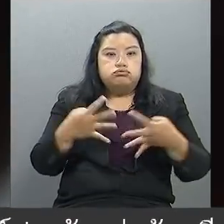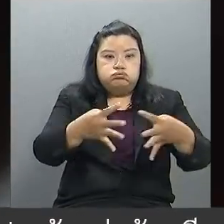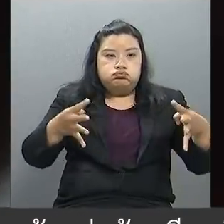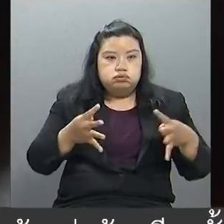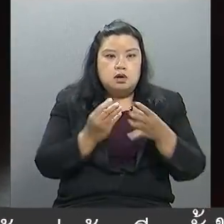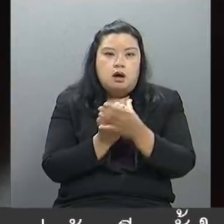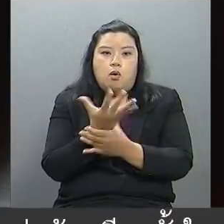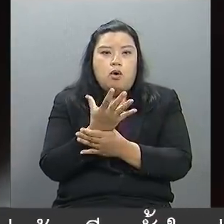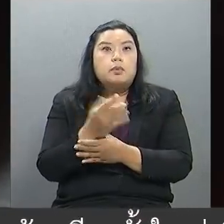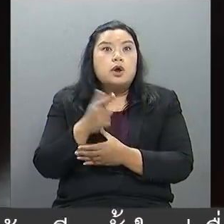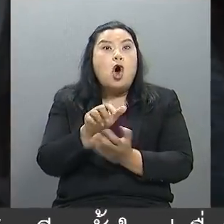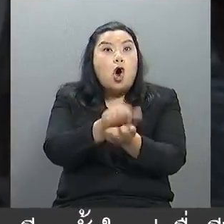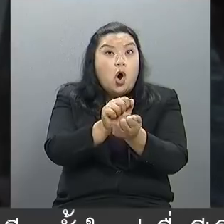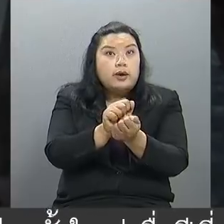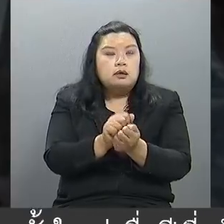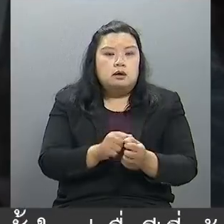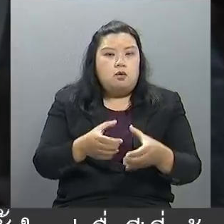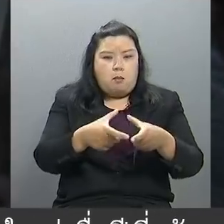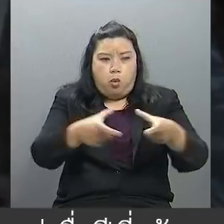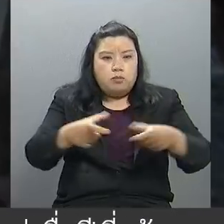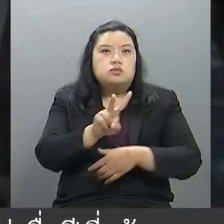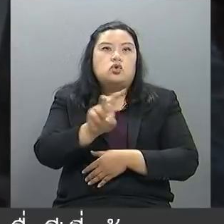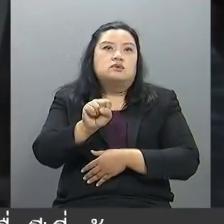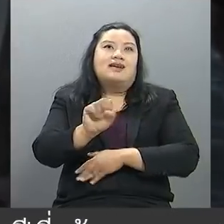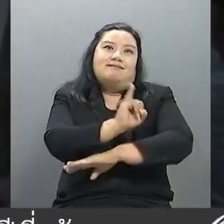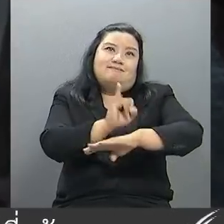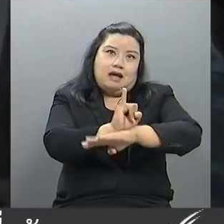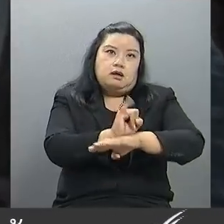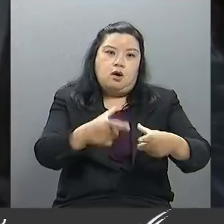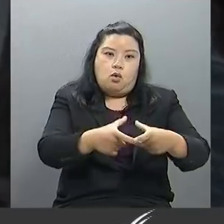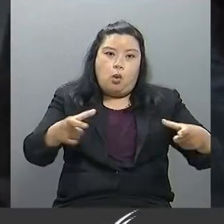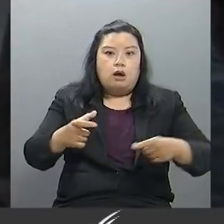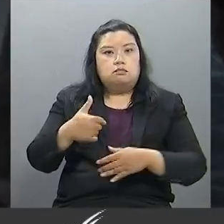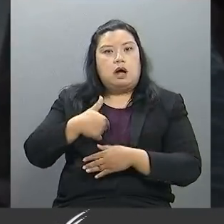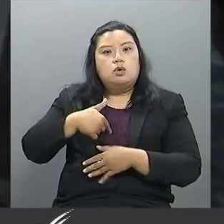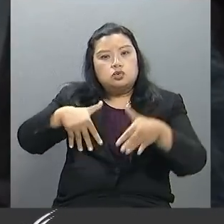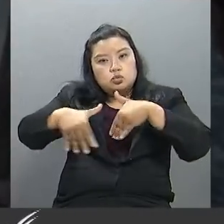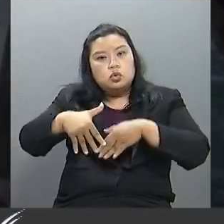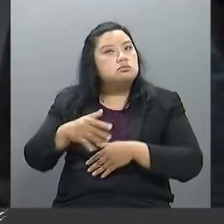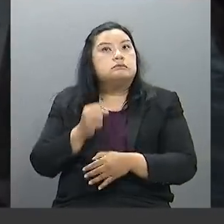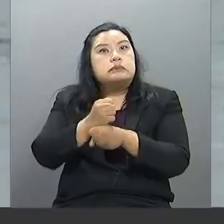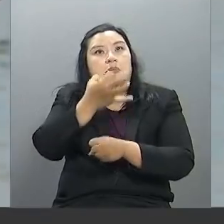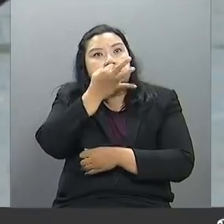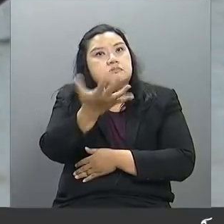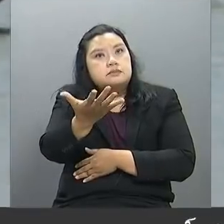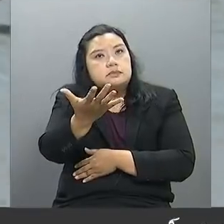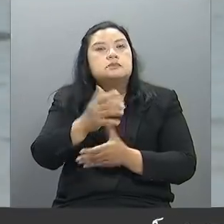อนกว่า 200,000 ไร่จนชาวประมงพื้นบ้านไม่มีที่ดินทำกินเกิดการเผชิญหน้าบ่อย